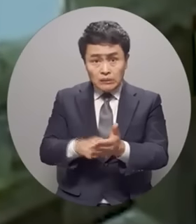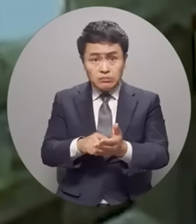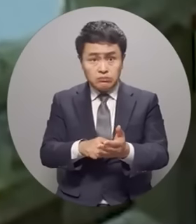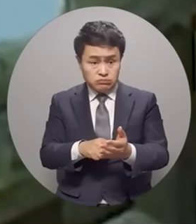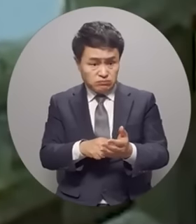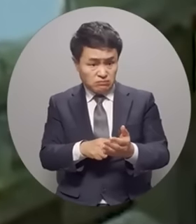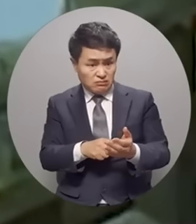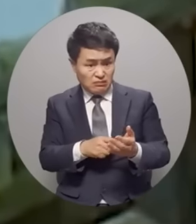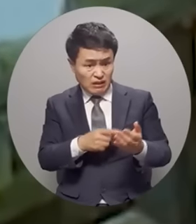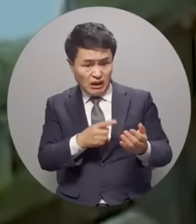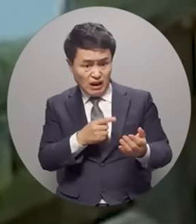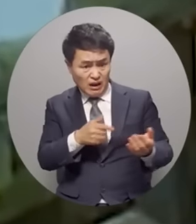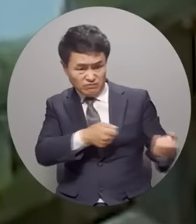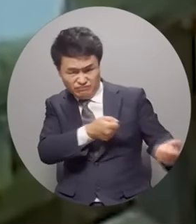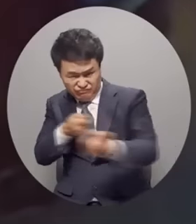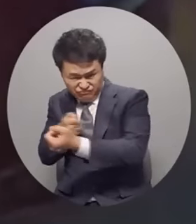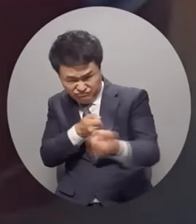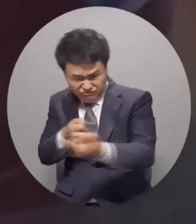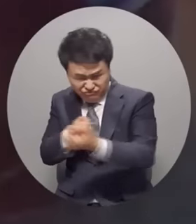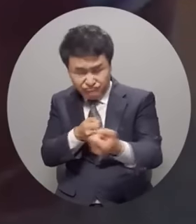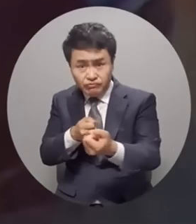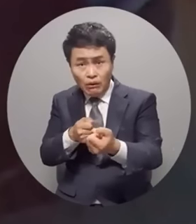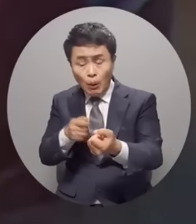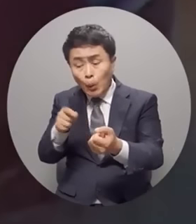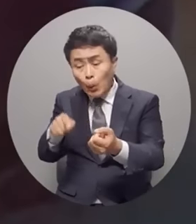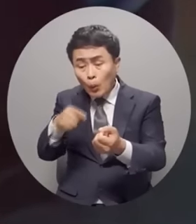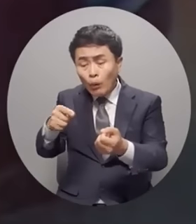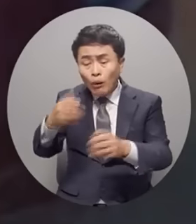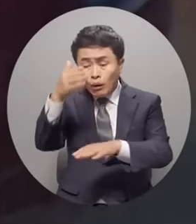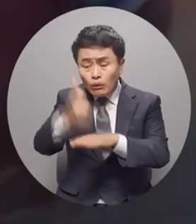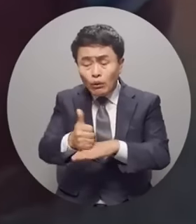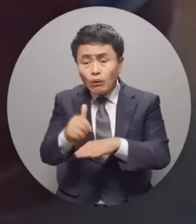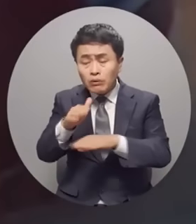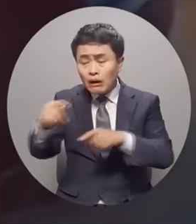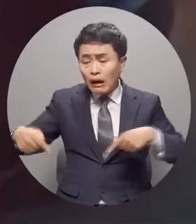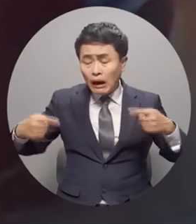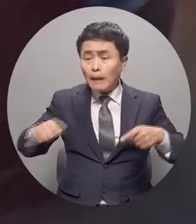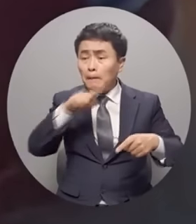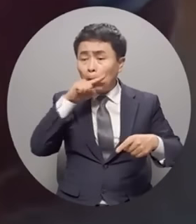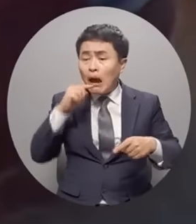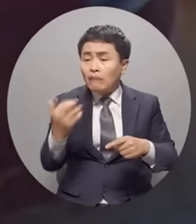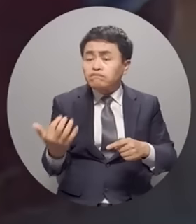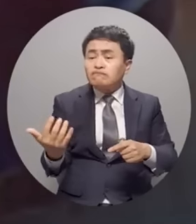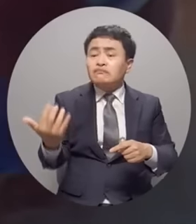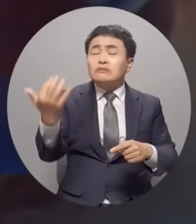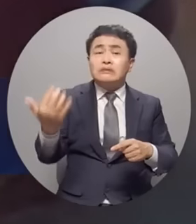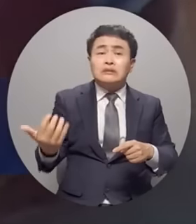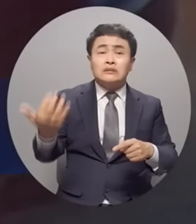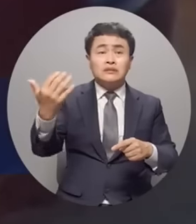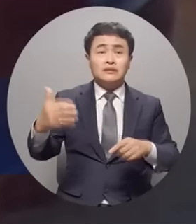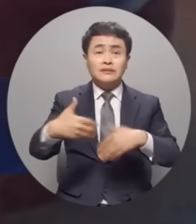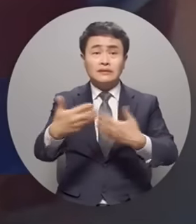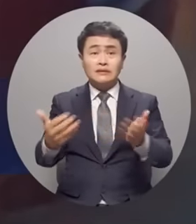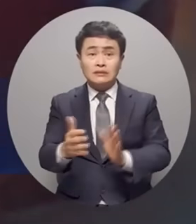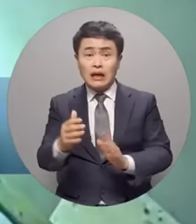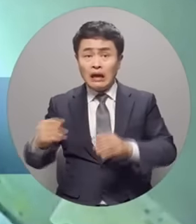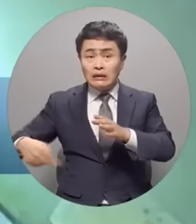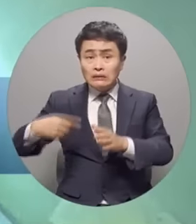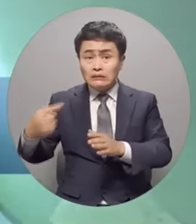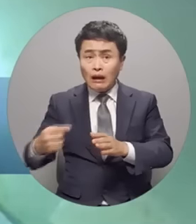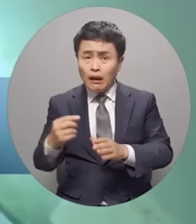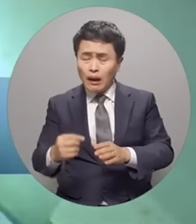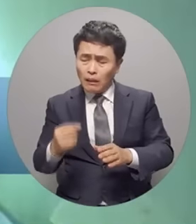가져다 뿌려보지만 결국 차량 앞바퀴 부근에서 불길이 솟구칩니다. 하얀 바람 떨어지는 소리만 나고 그런